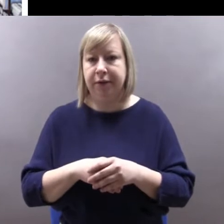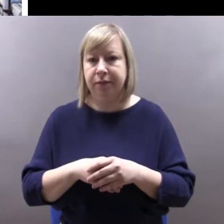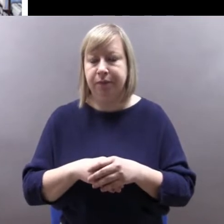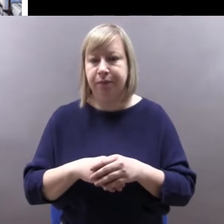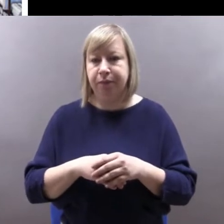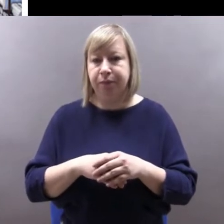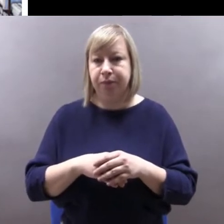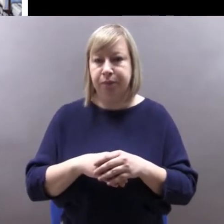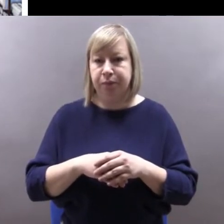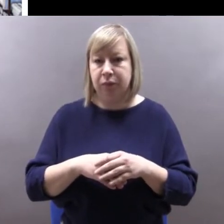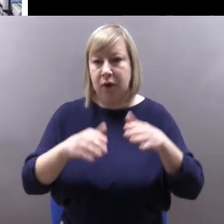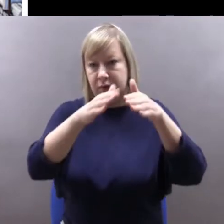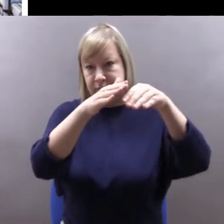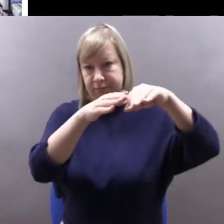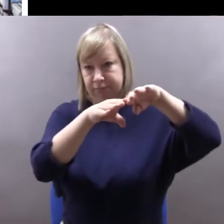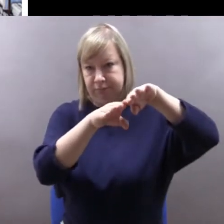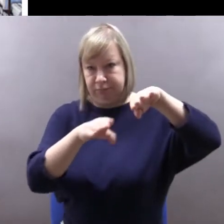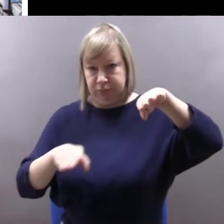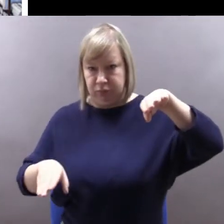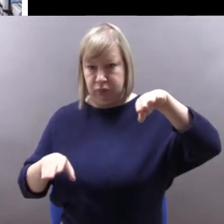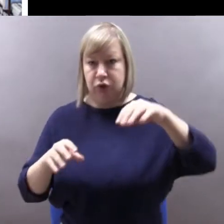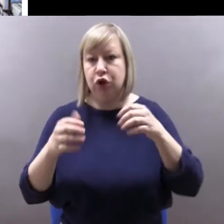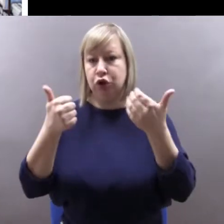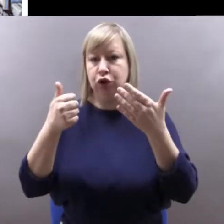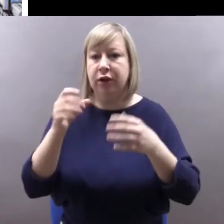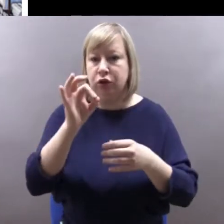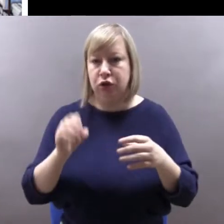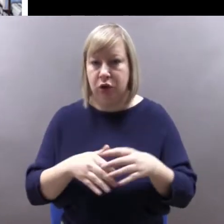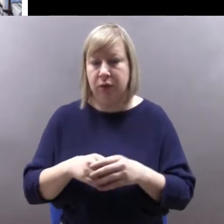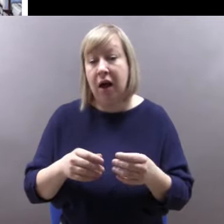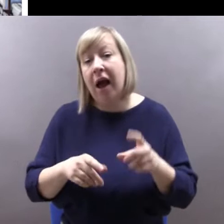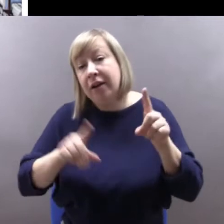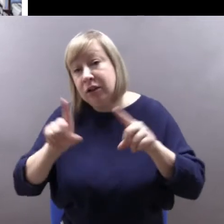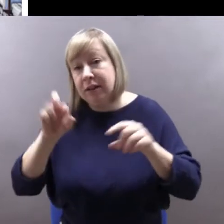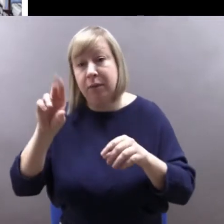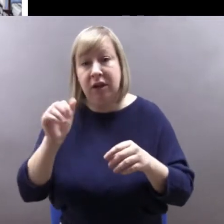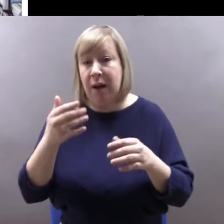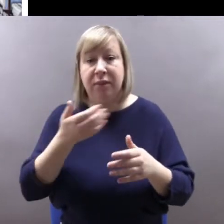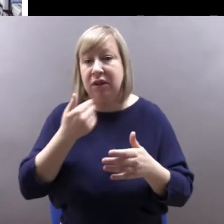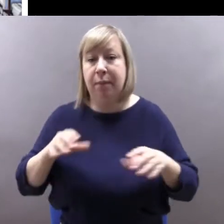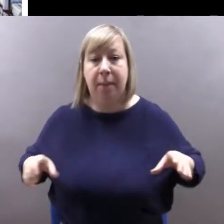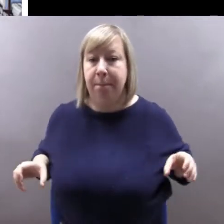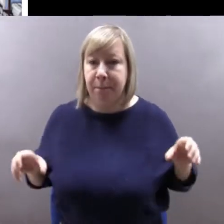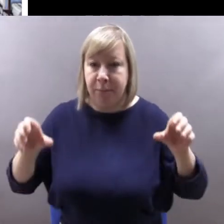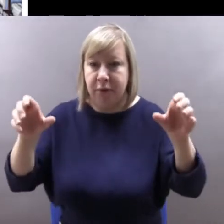stoi. Ale mówię o tym też dlatego, że